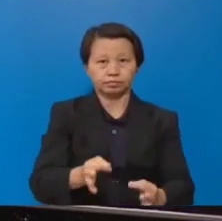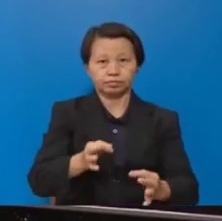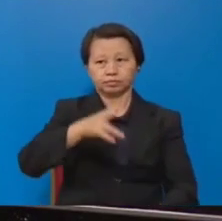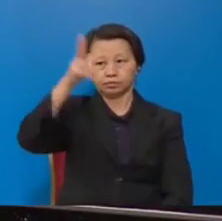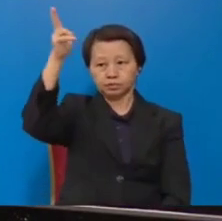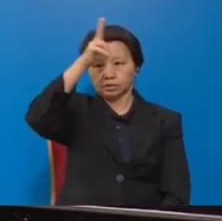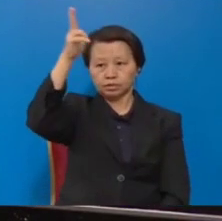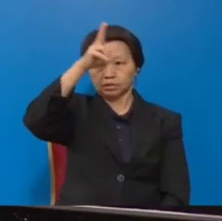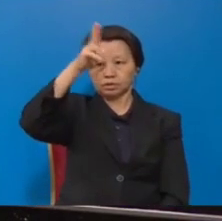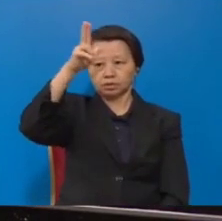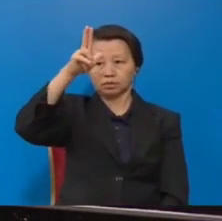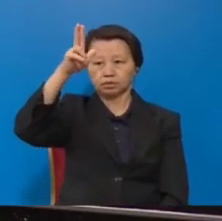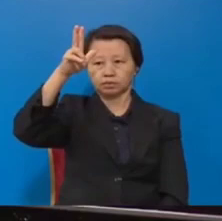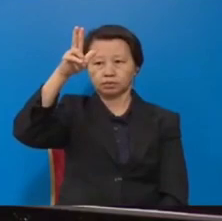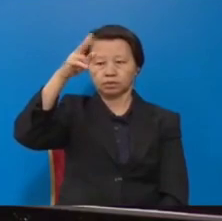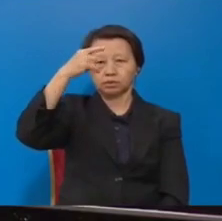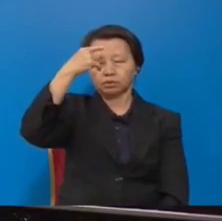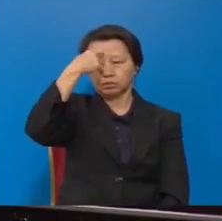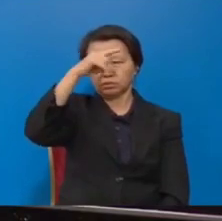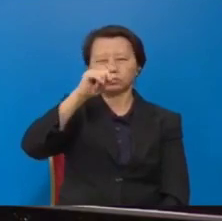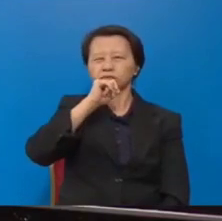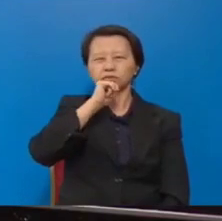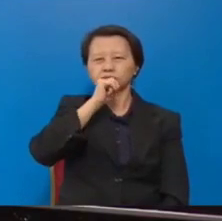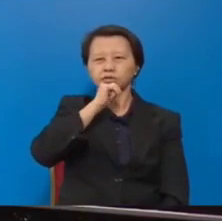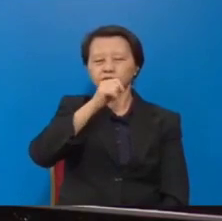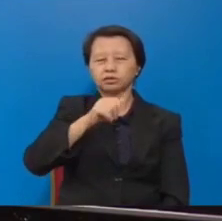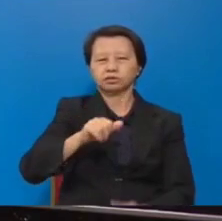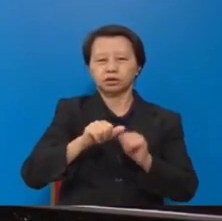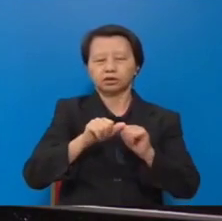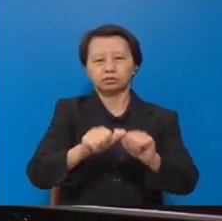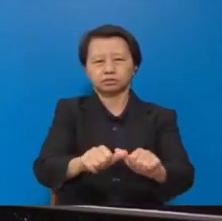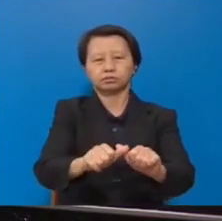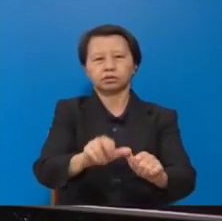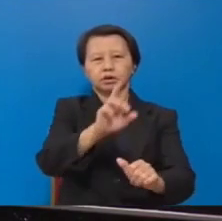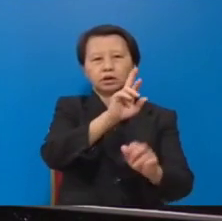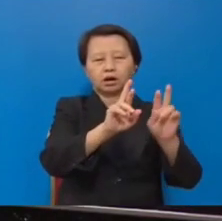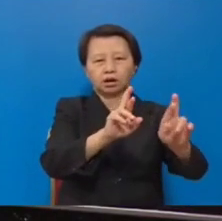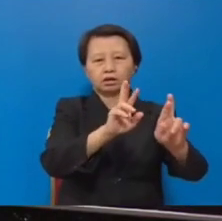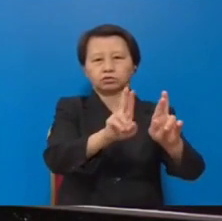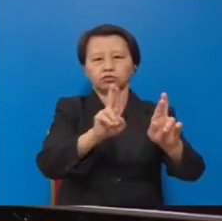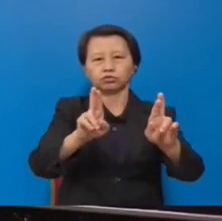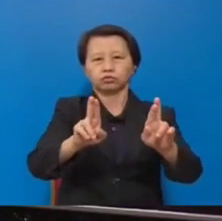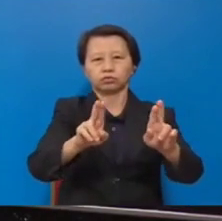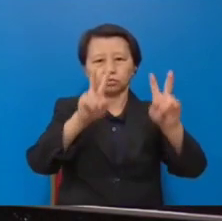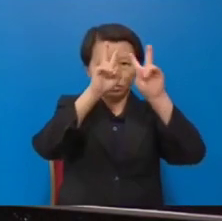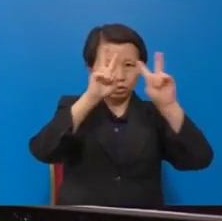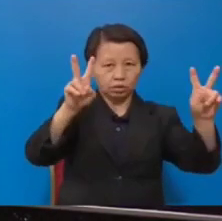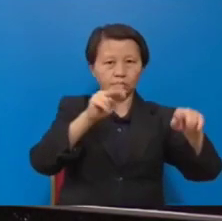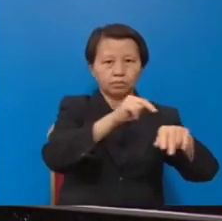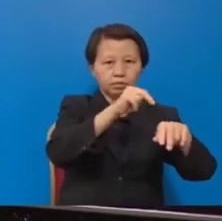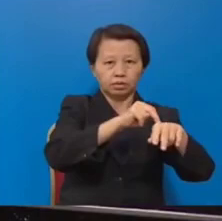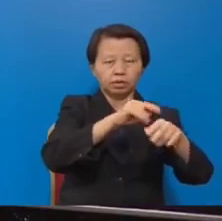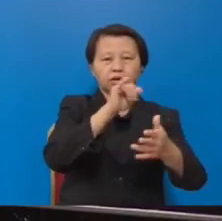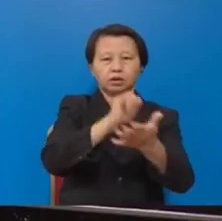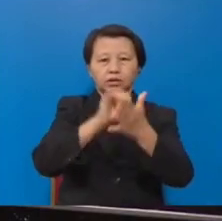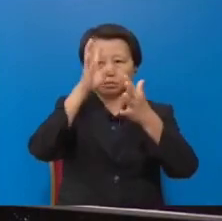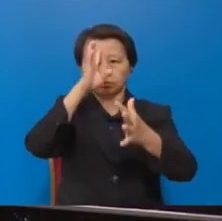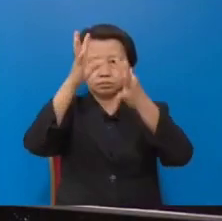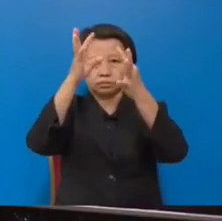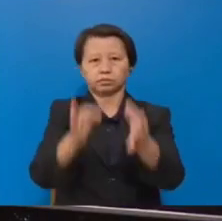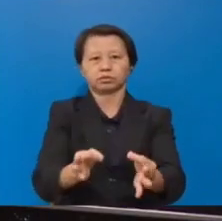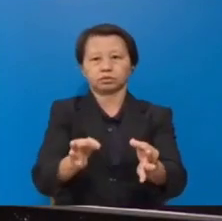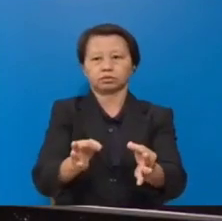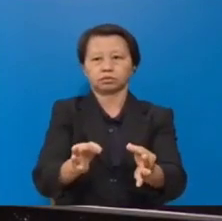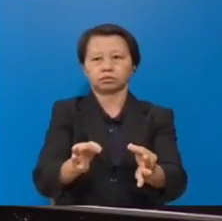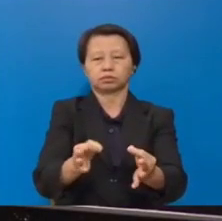untuk tidak meneruskan are you hormon-hormon Ian nasional Shakira adalah keputusan